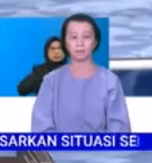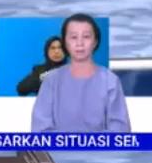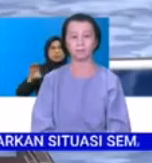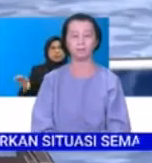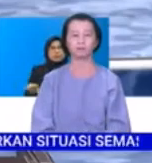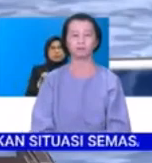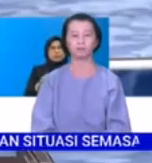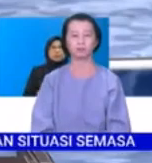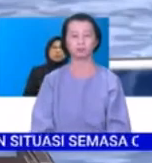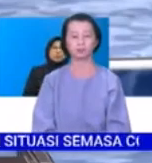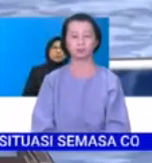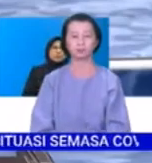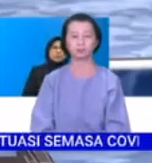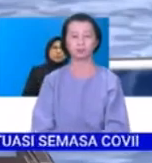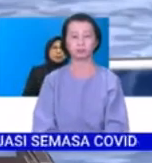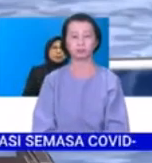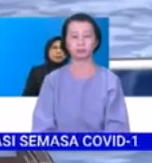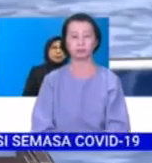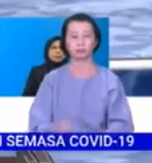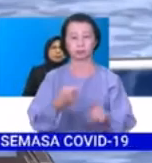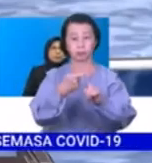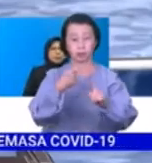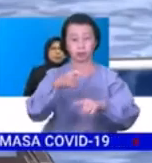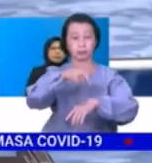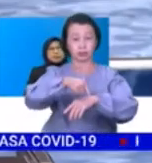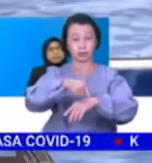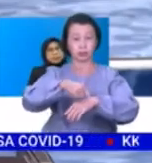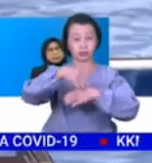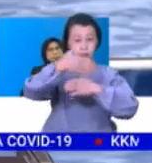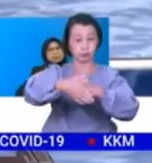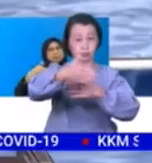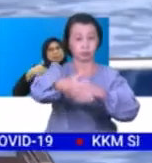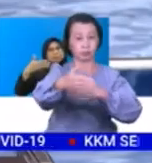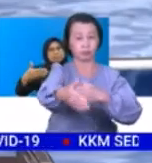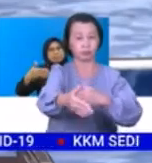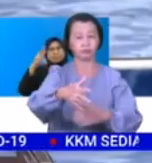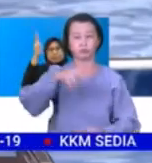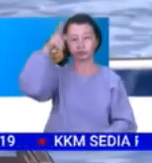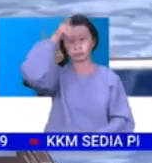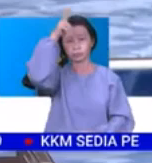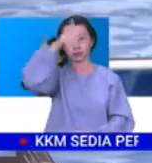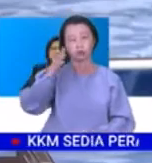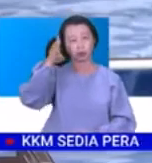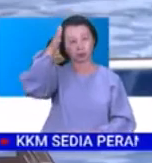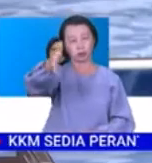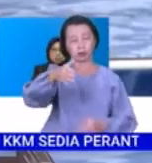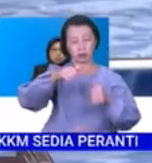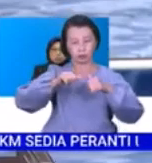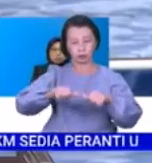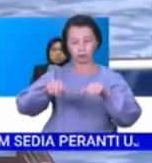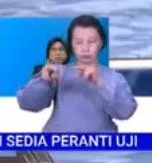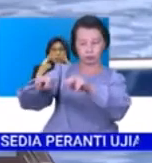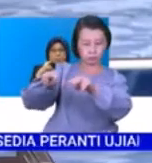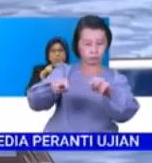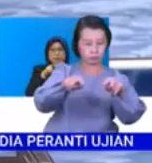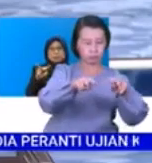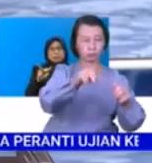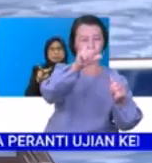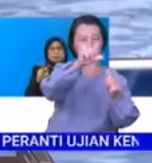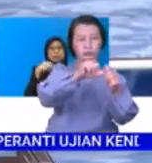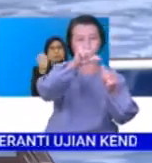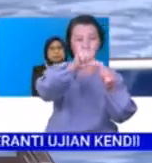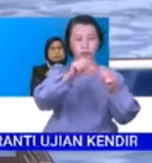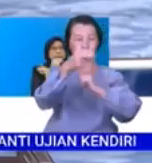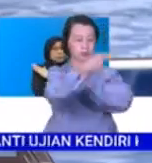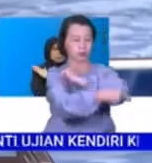dijalankan dari semasa ke semasa kerajaan akan terus memantau keadaan di setiap